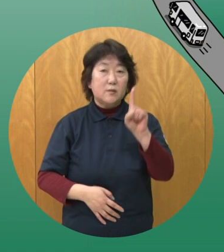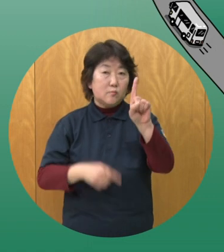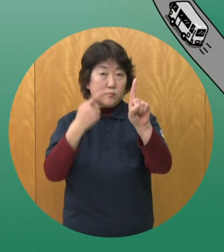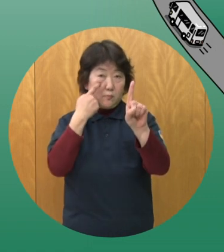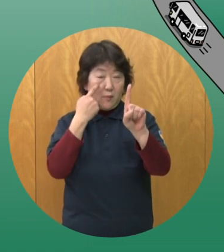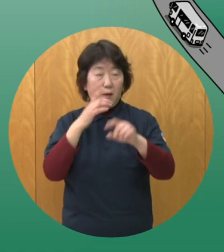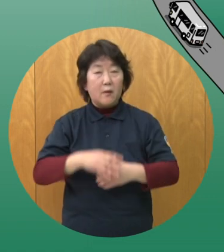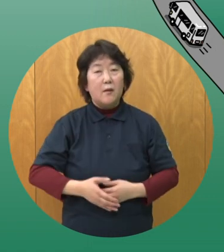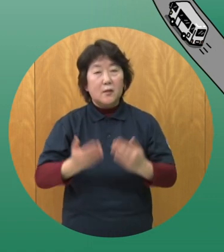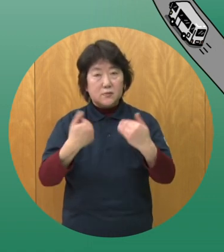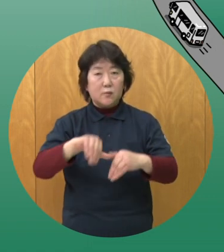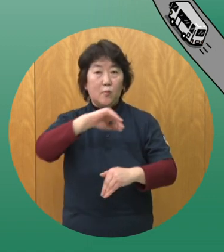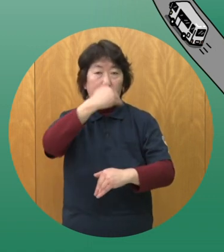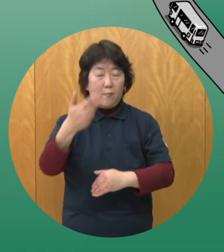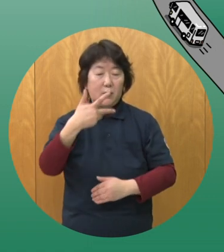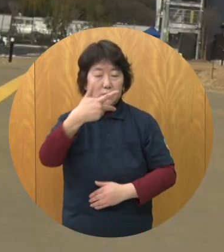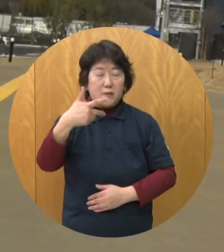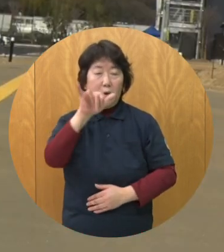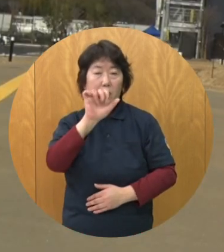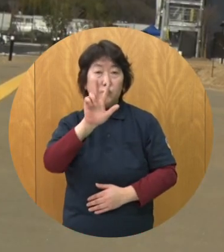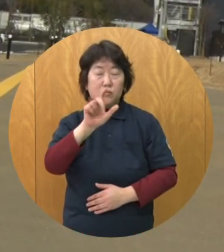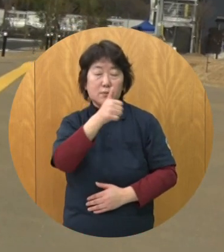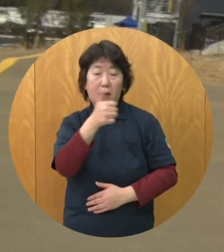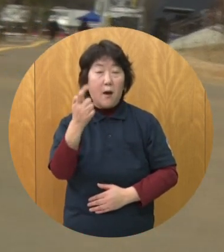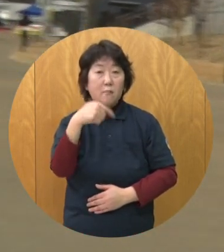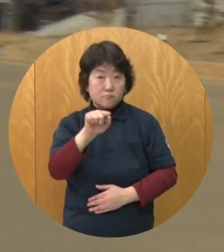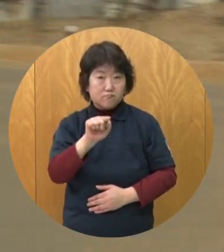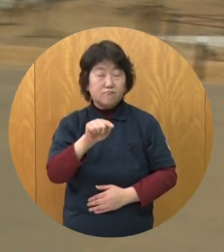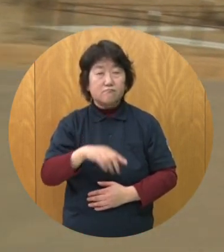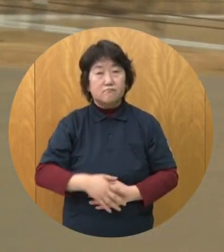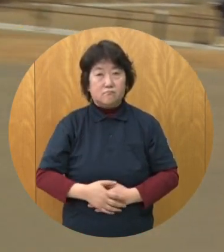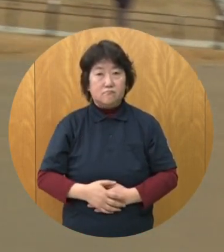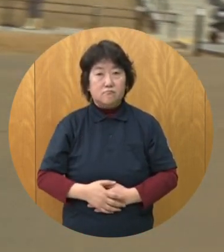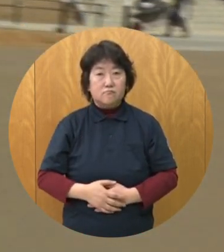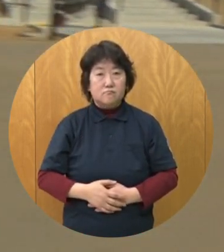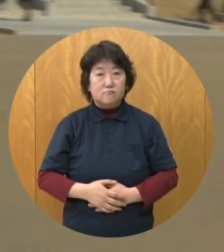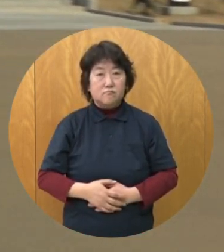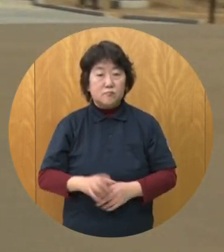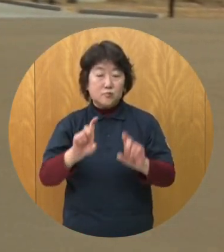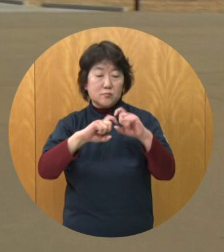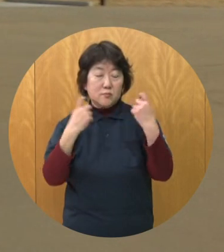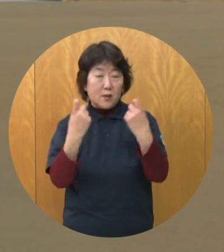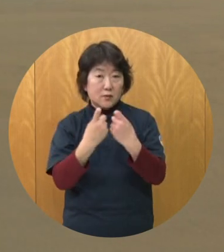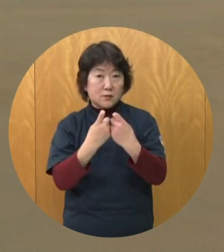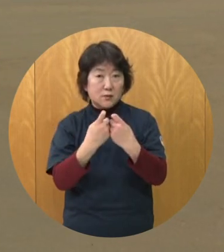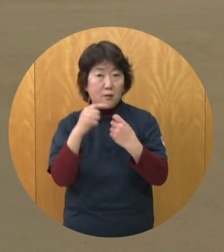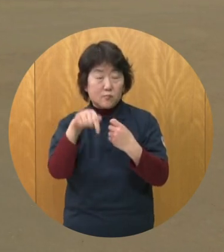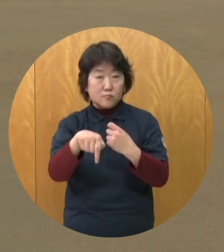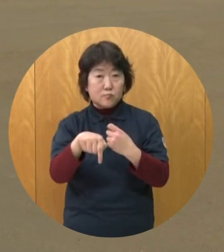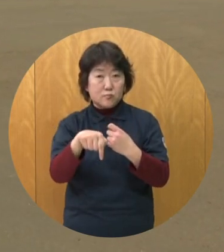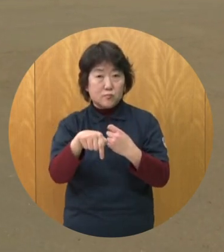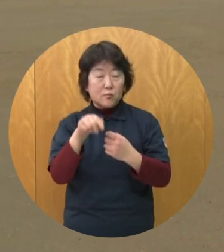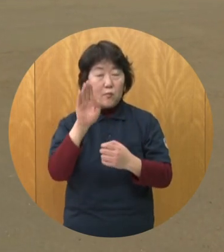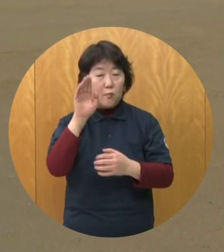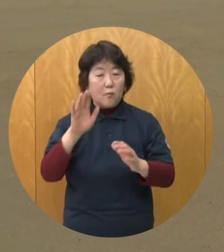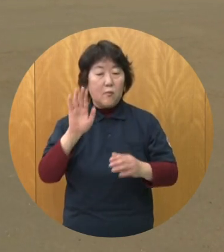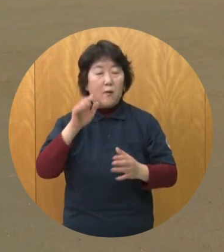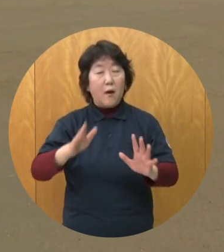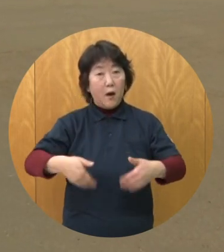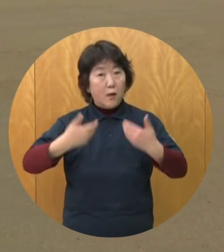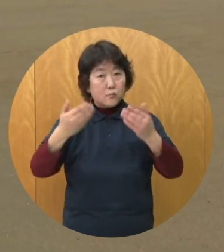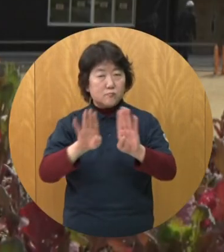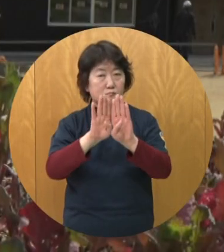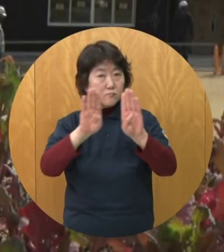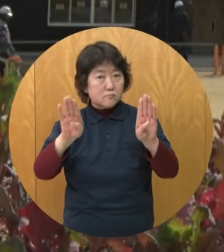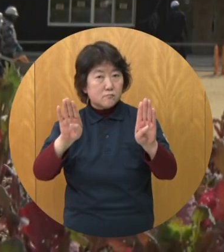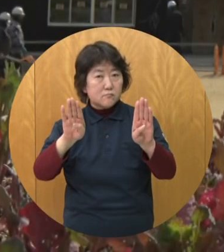1つ目は里山ジャルダン。スタジアムの脇に立つこの春竣工予定の建物には